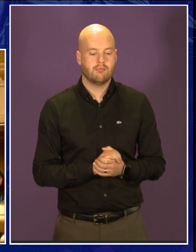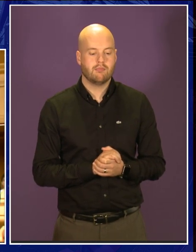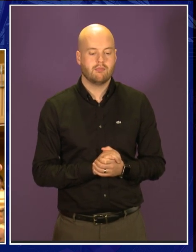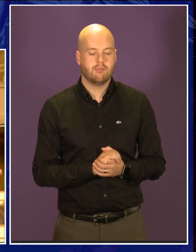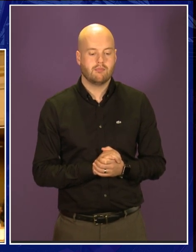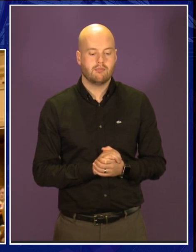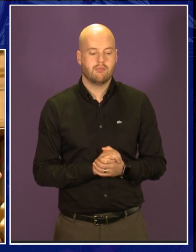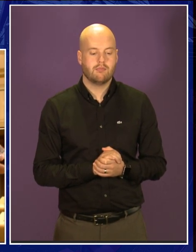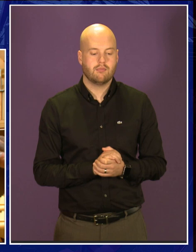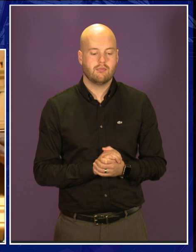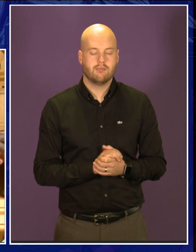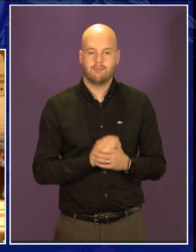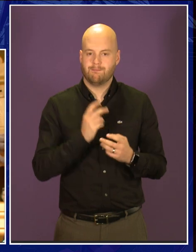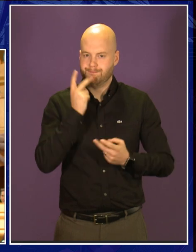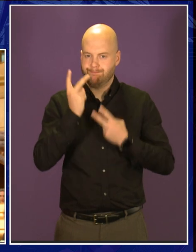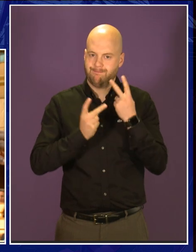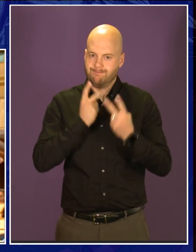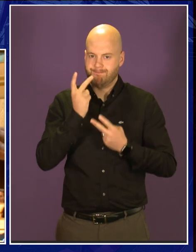More, wararaye.